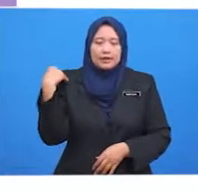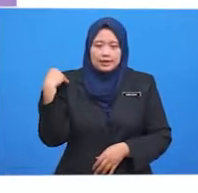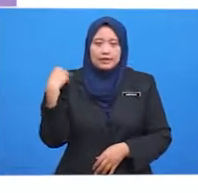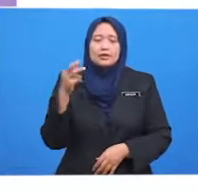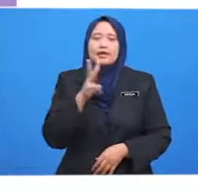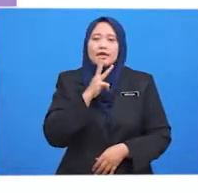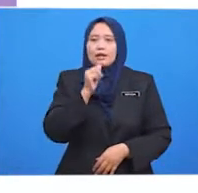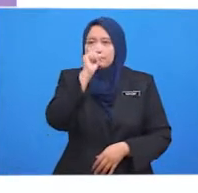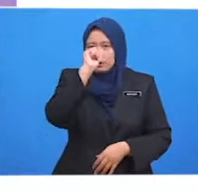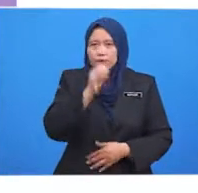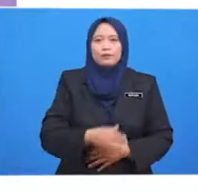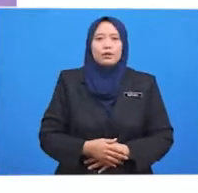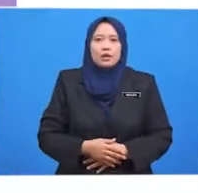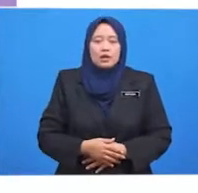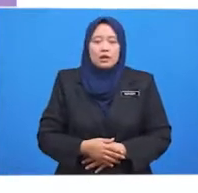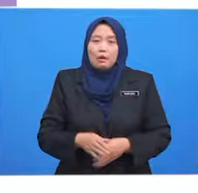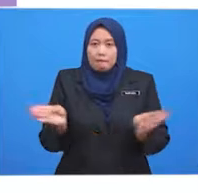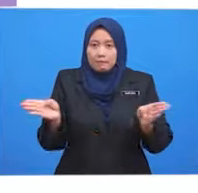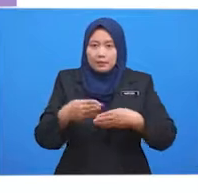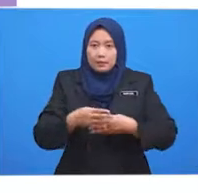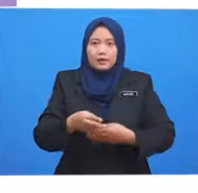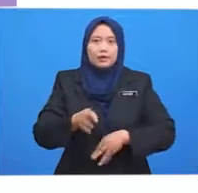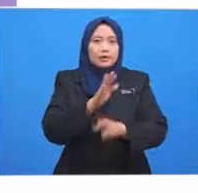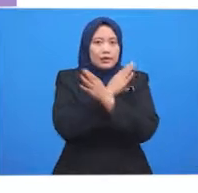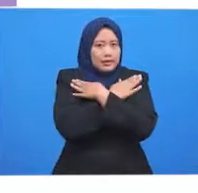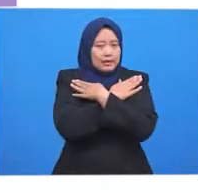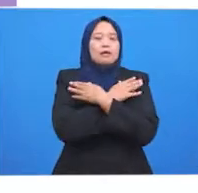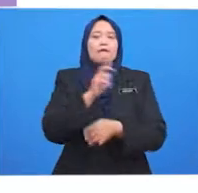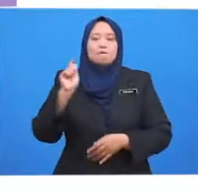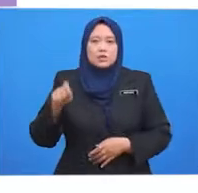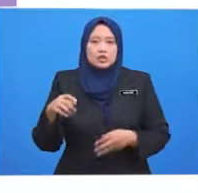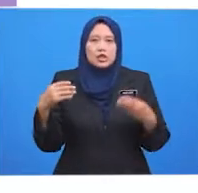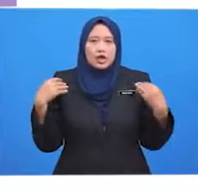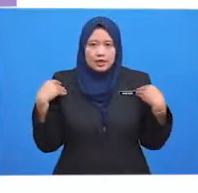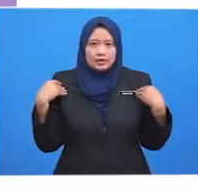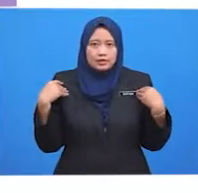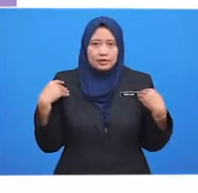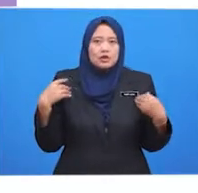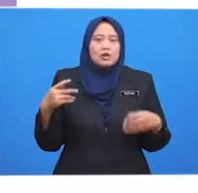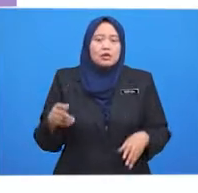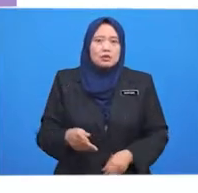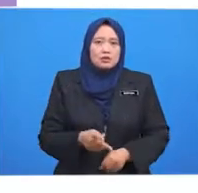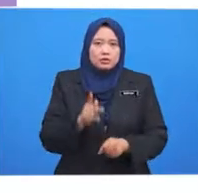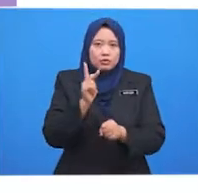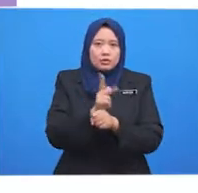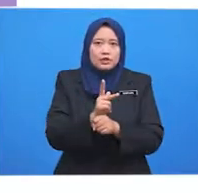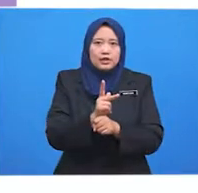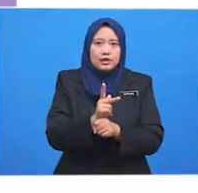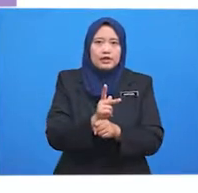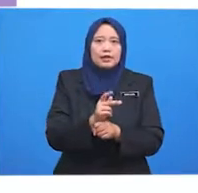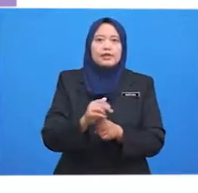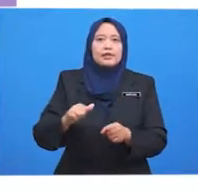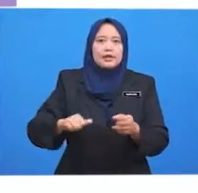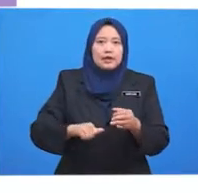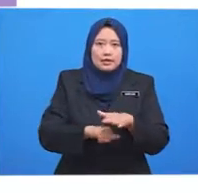rehat hendaklah dilengkapi dengan kemudahan asas seperti bekalan air, sabun dan tuala serta dalam keadaan